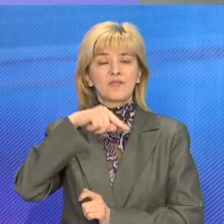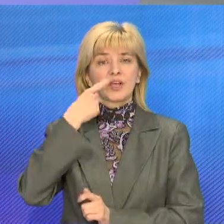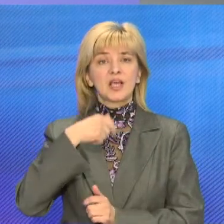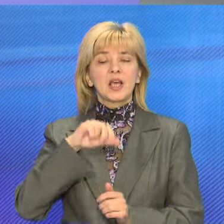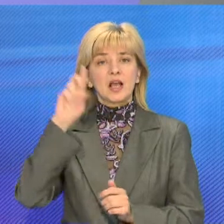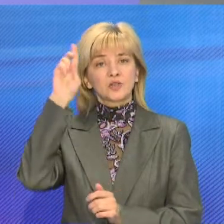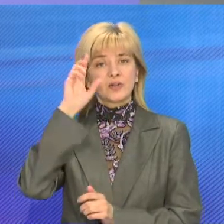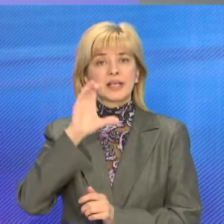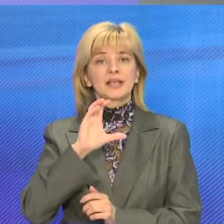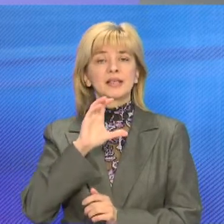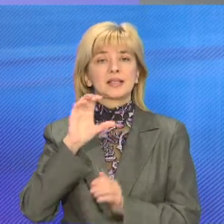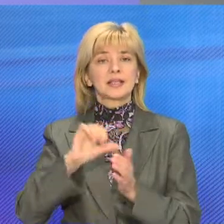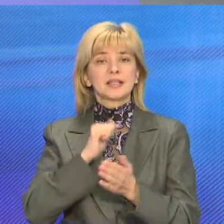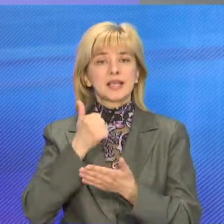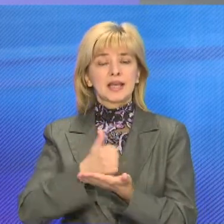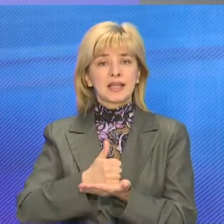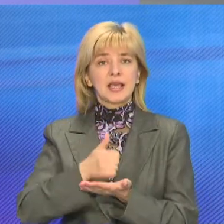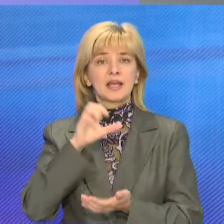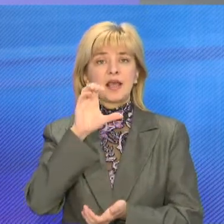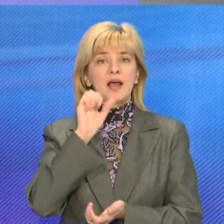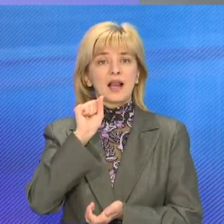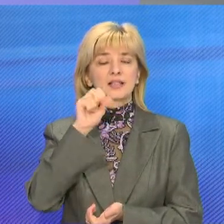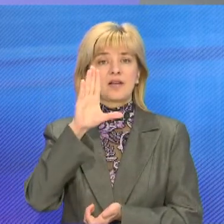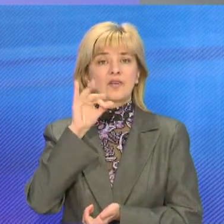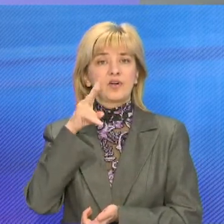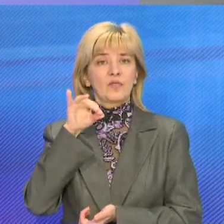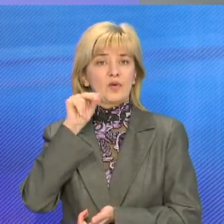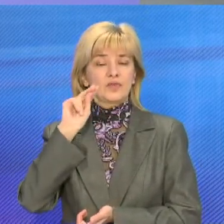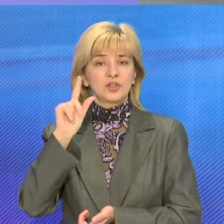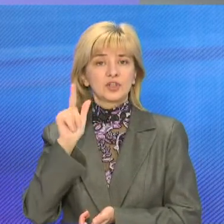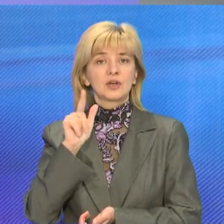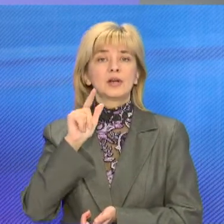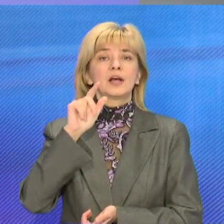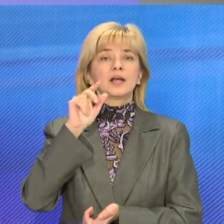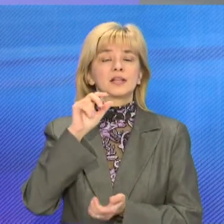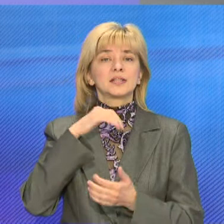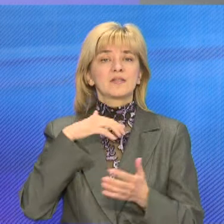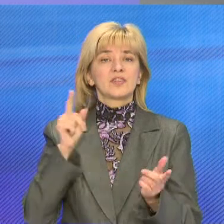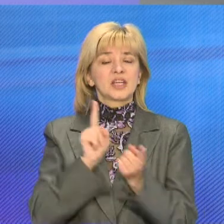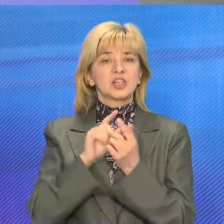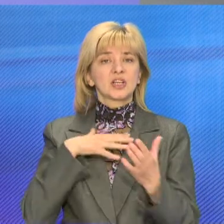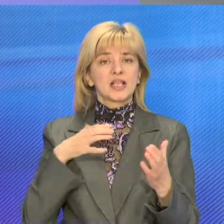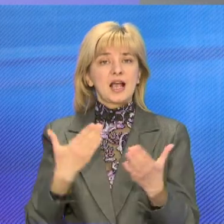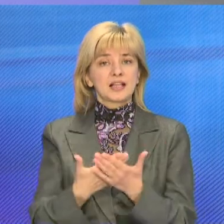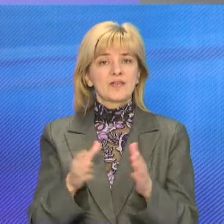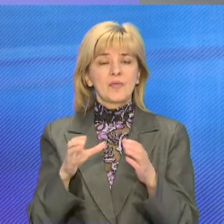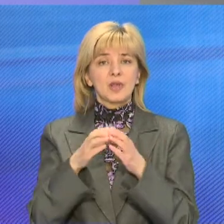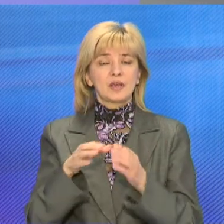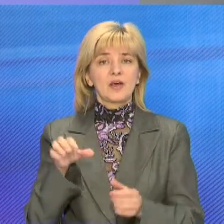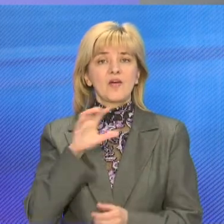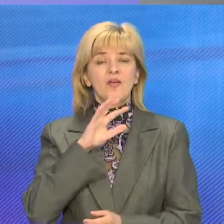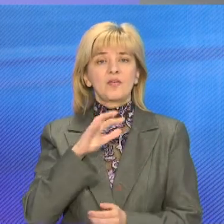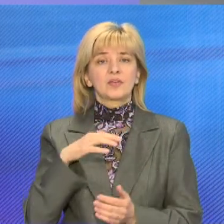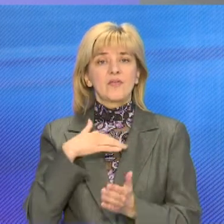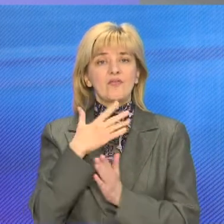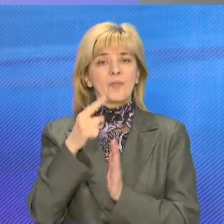Совета безопасности Александр Вольфович в рамках шерегу рабочих встреч с активом региона с актуальной повесткой дня. Пляцовкой для